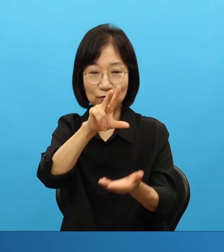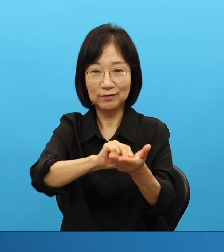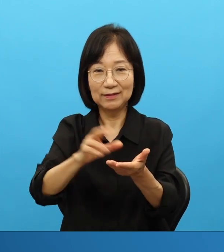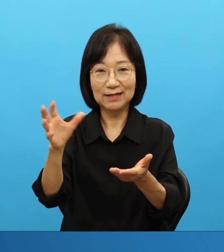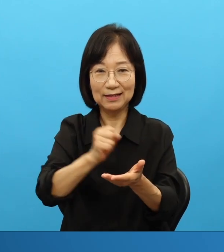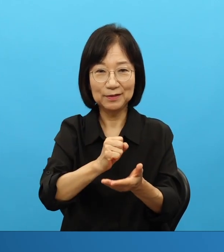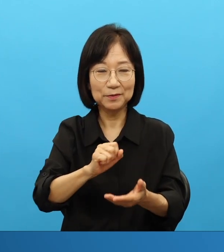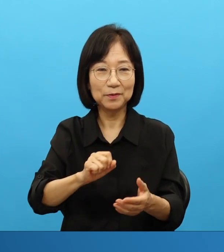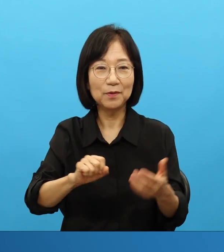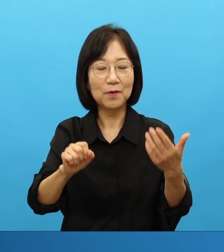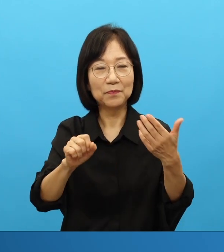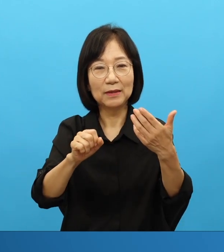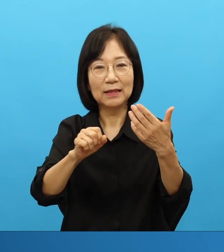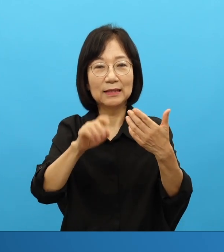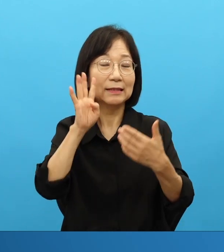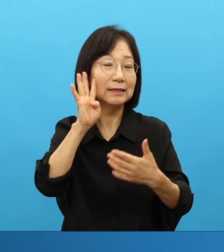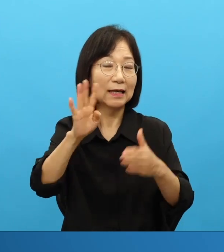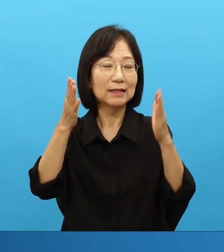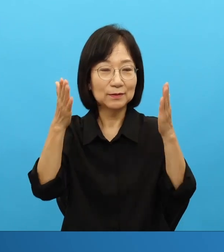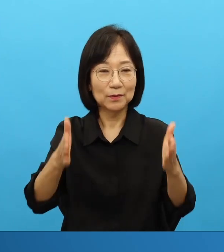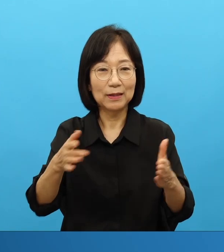일산 킨텍스에서 열렸습니다.